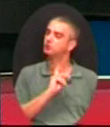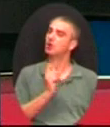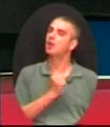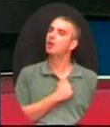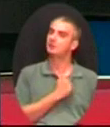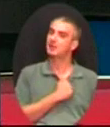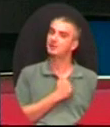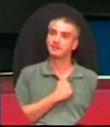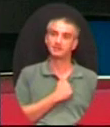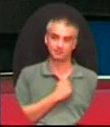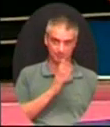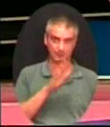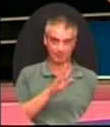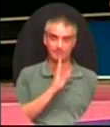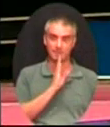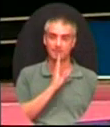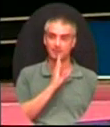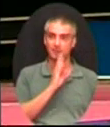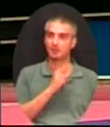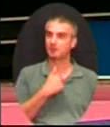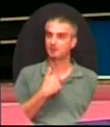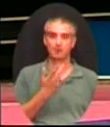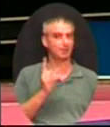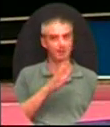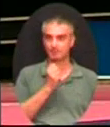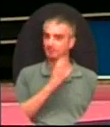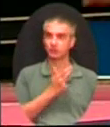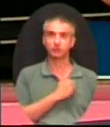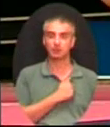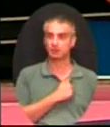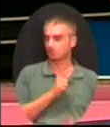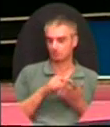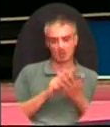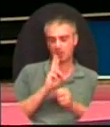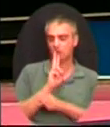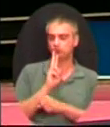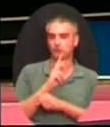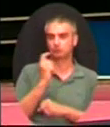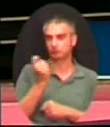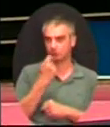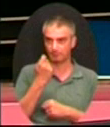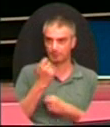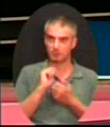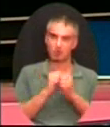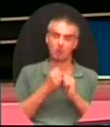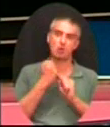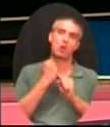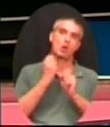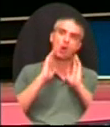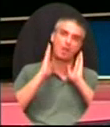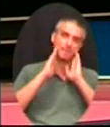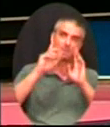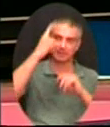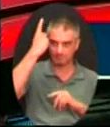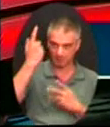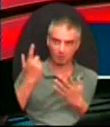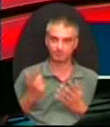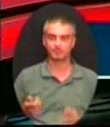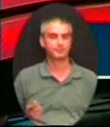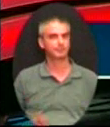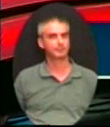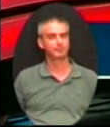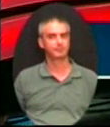דתי, נכון, אבל אנחנו מדברים בדתי. גם מי שלא דתי לא יכול לעבוד ביקב בגלל שהוא לא שומר שבת. או שעובדי אלילים, אנחנו מכירים את